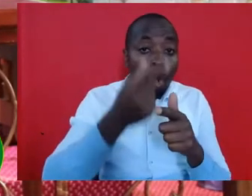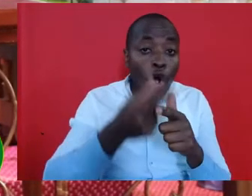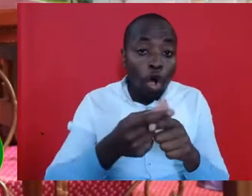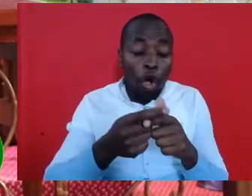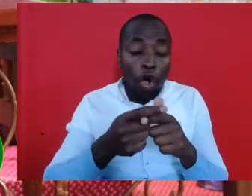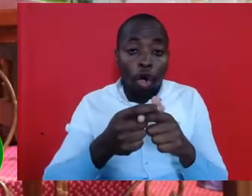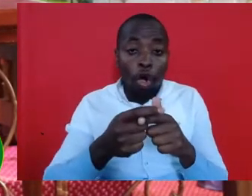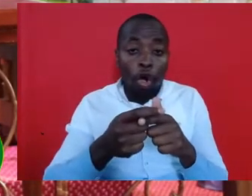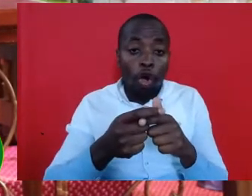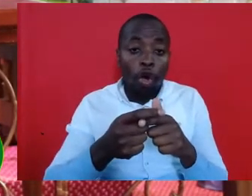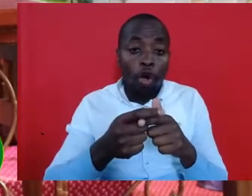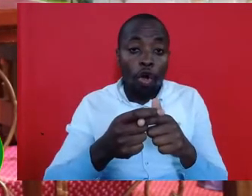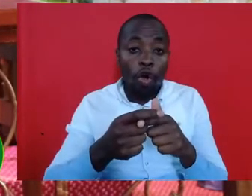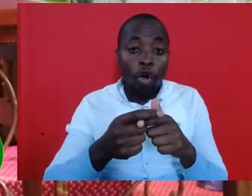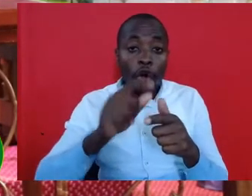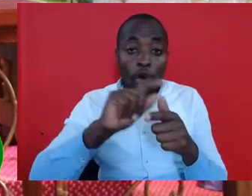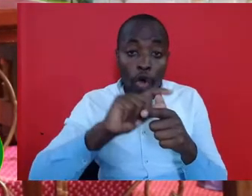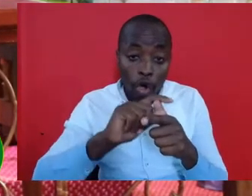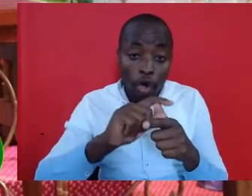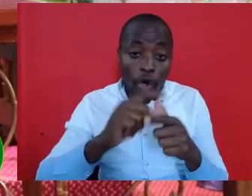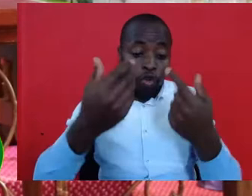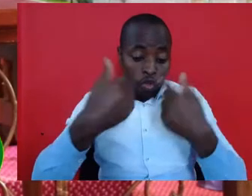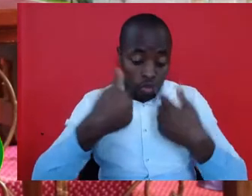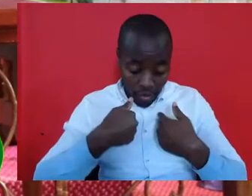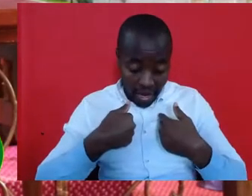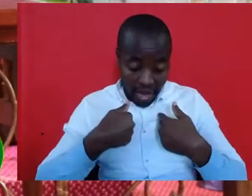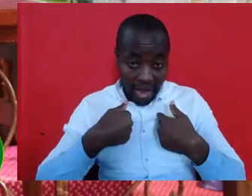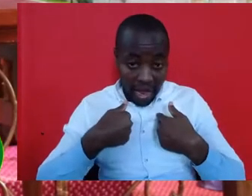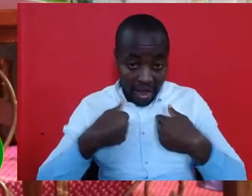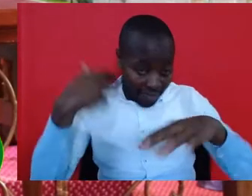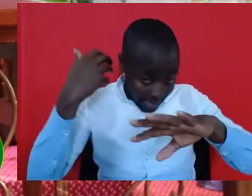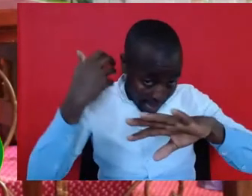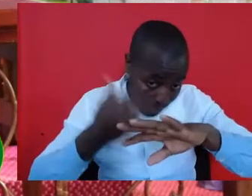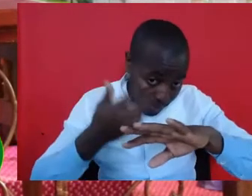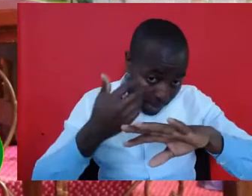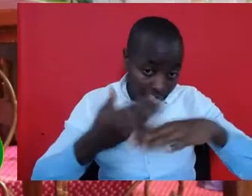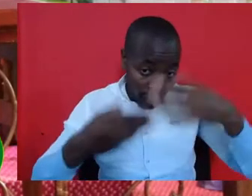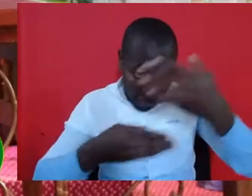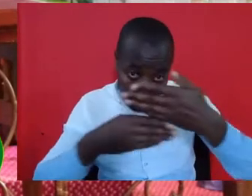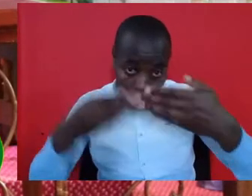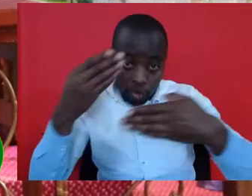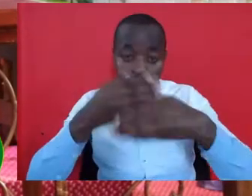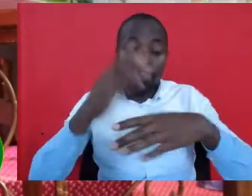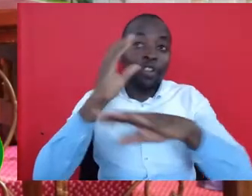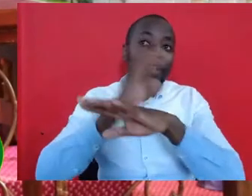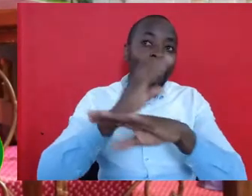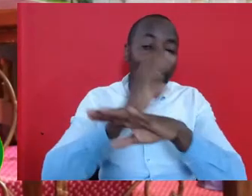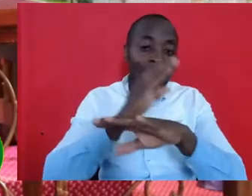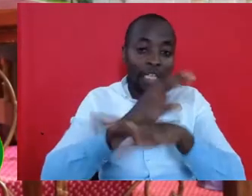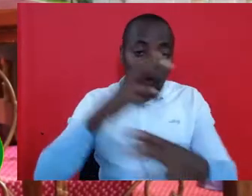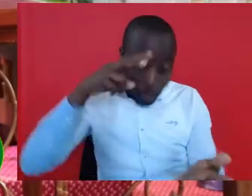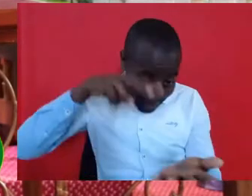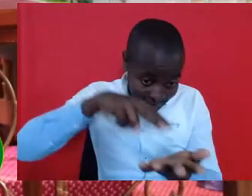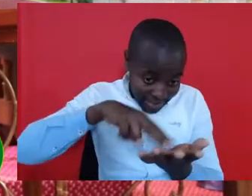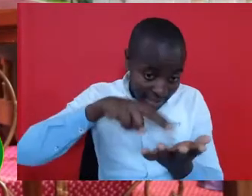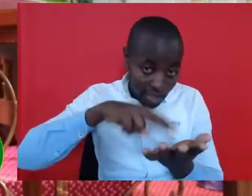na matofali kama siku ya leo ambayo ni siku yetu, tusimame pamoja ili tuweze